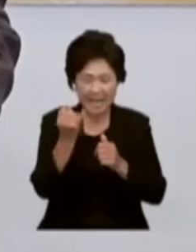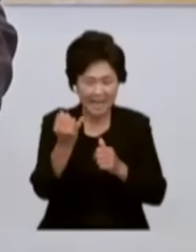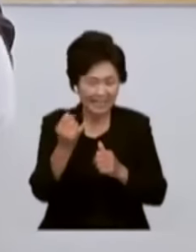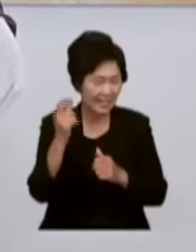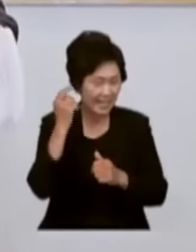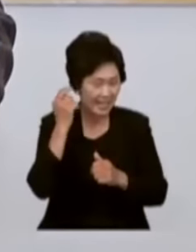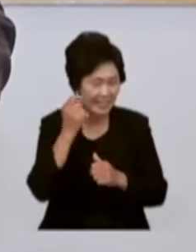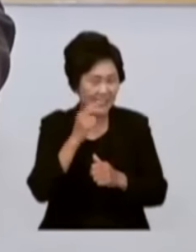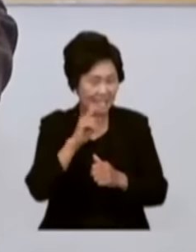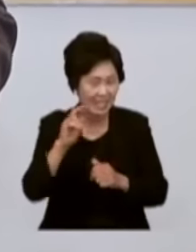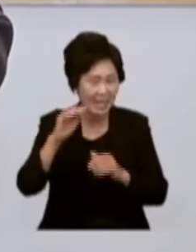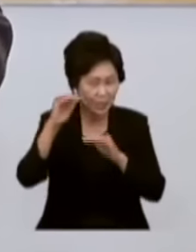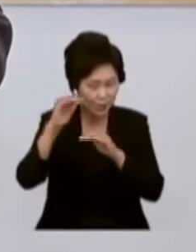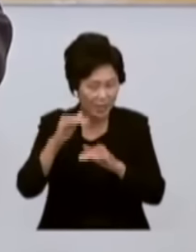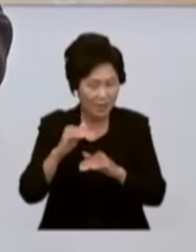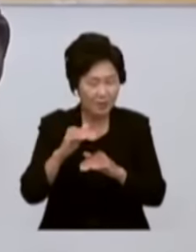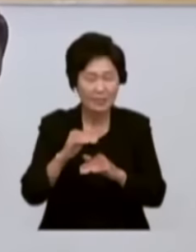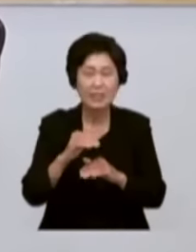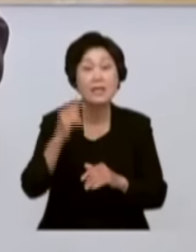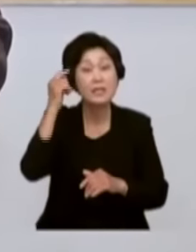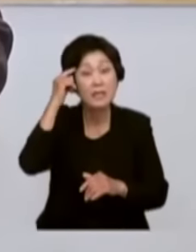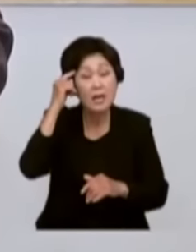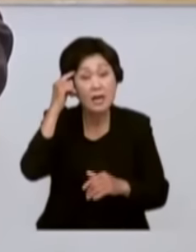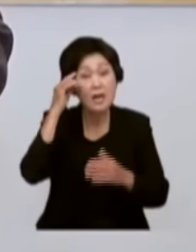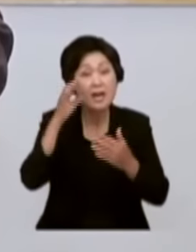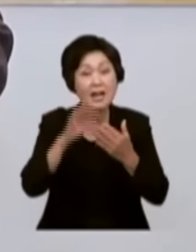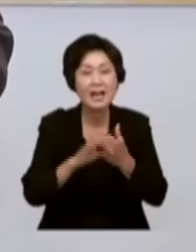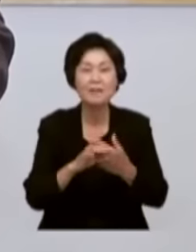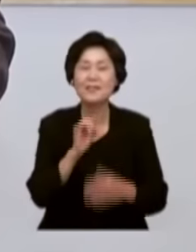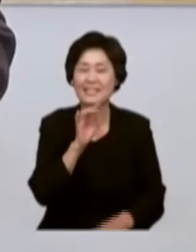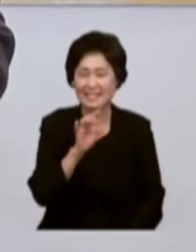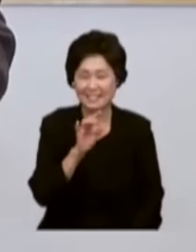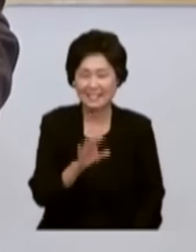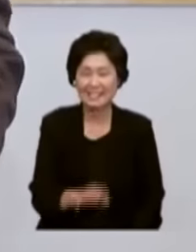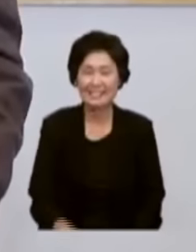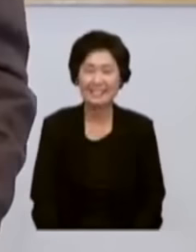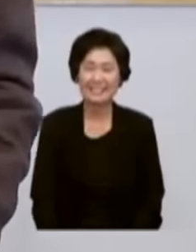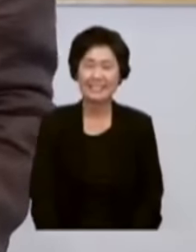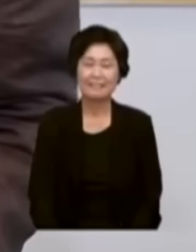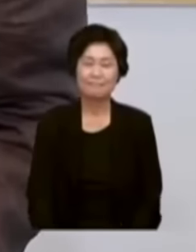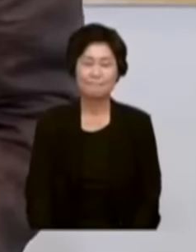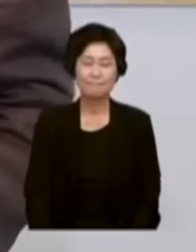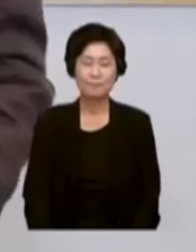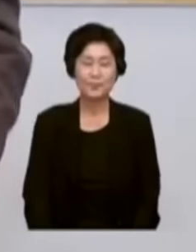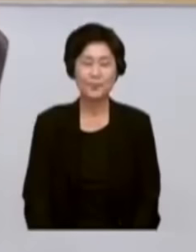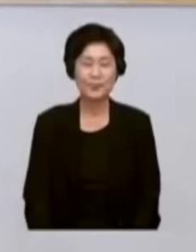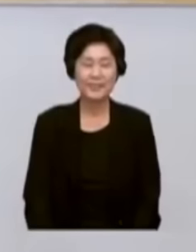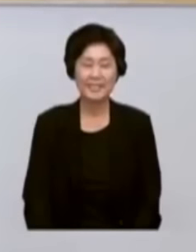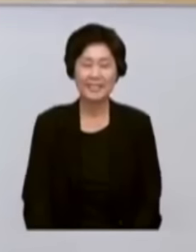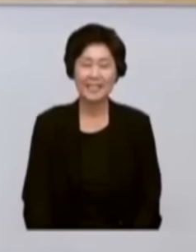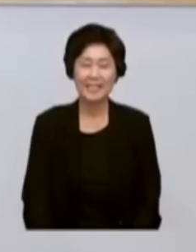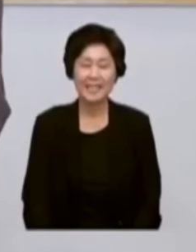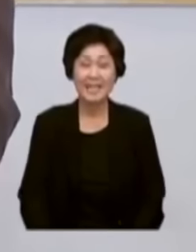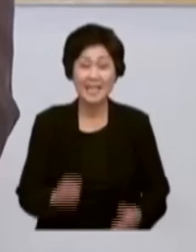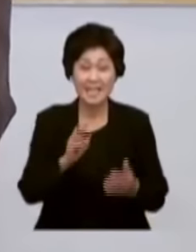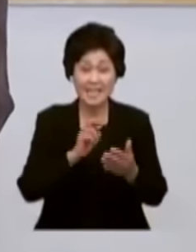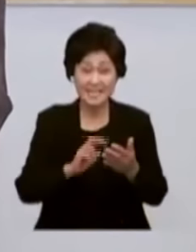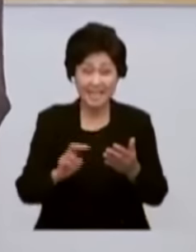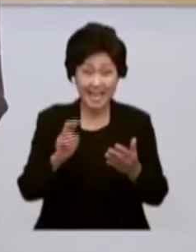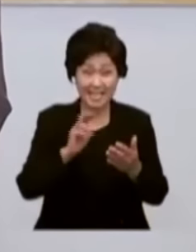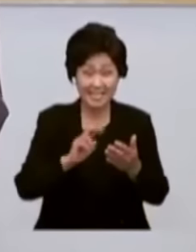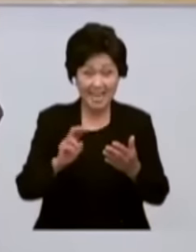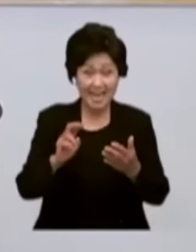그렇죠. 이럴 때 여러분 감사 한번 찾아보세요. 감사. 네. 우리 자, 그러면은 조용구